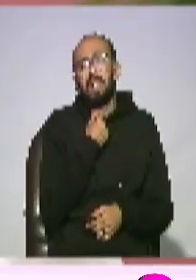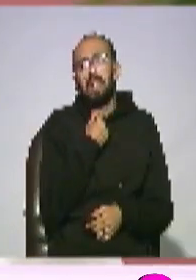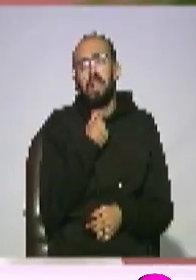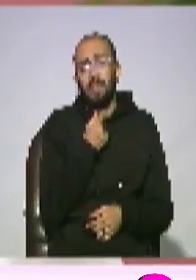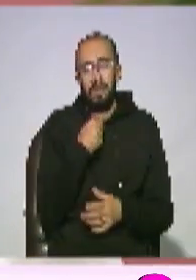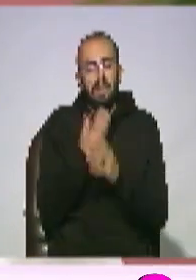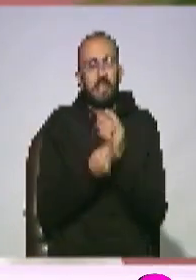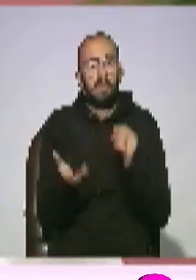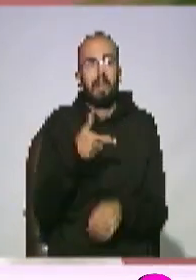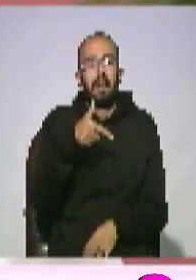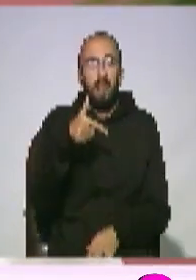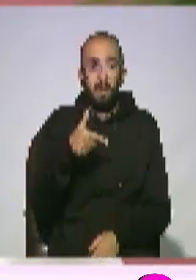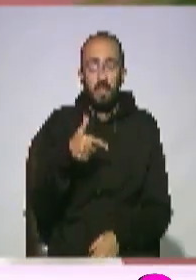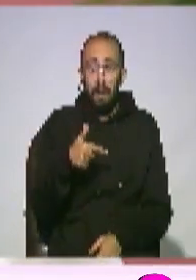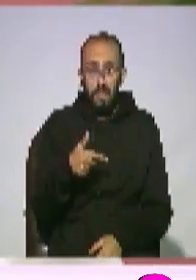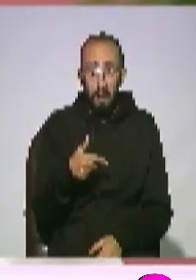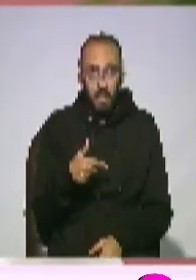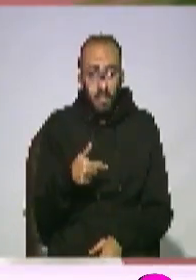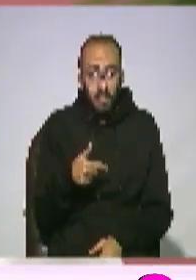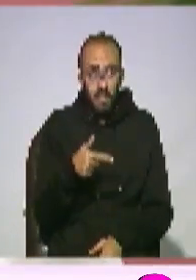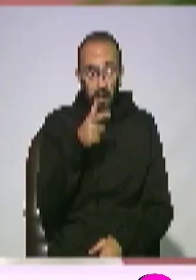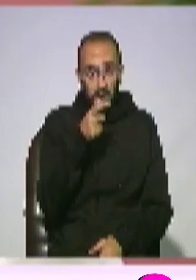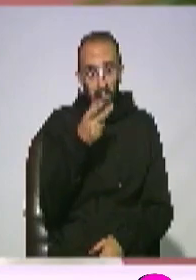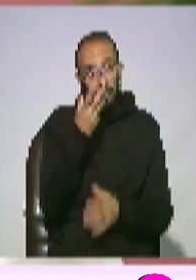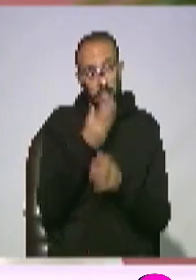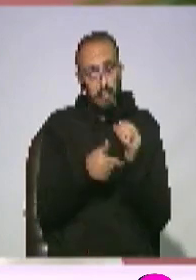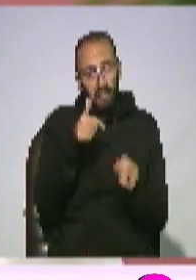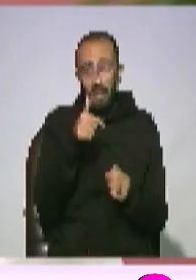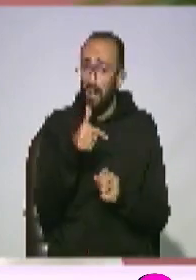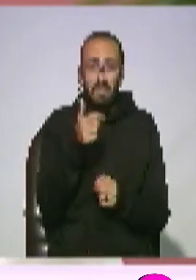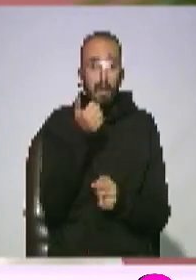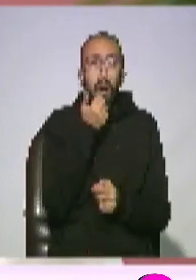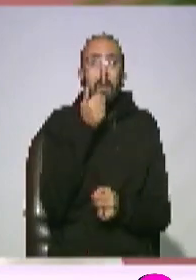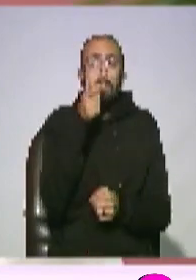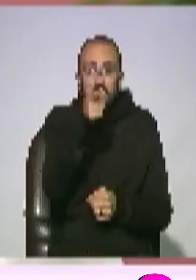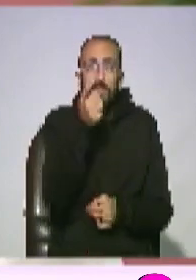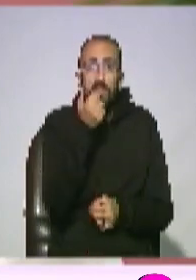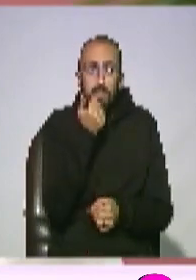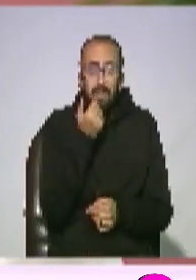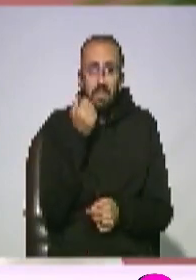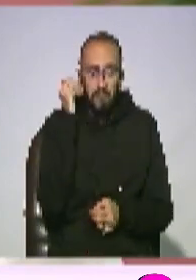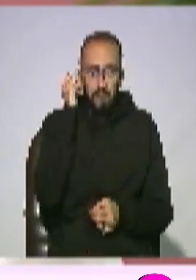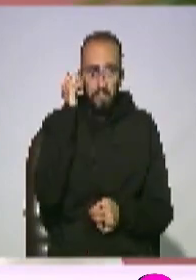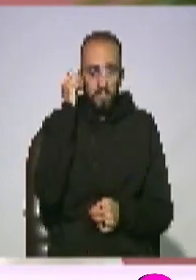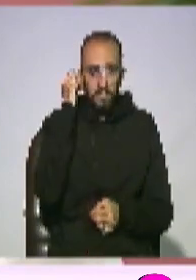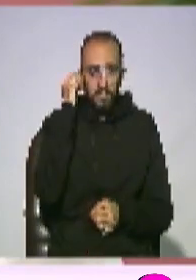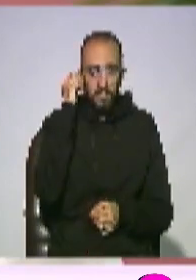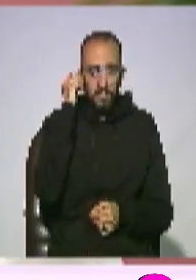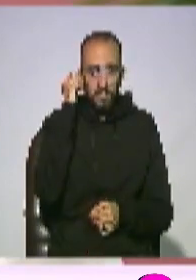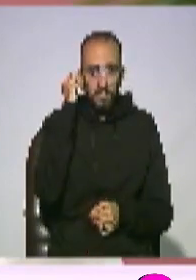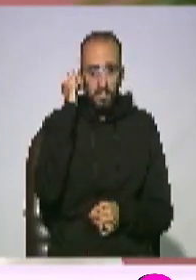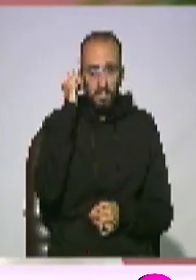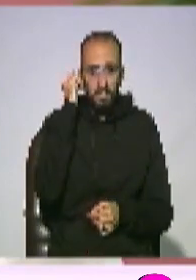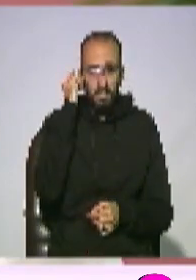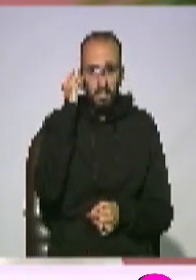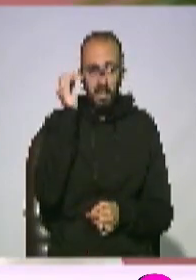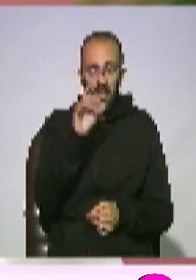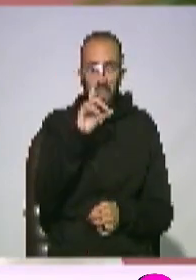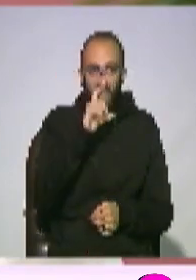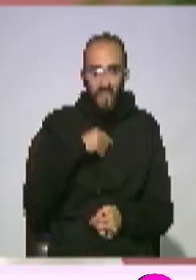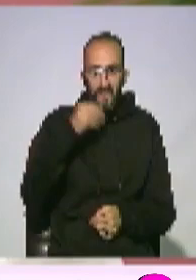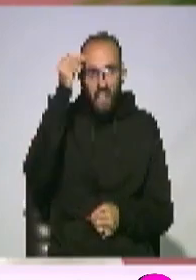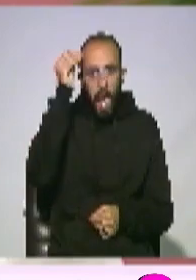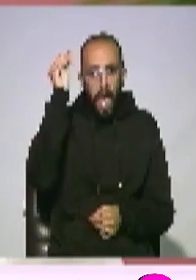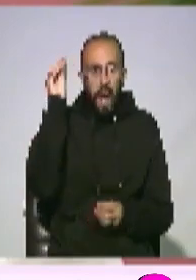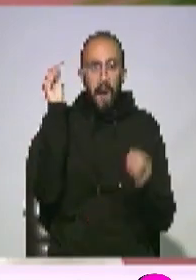يقولك أنا مخلف 6. لا حضرتك مش مسكين إنك خلفت 6، ده شيء لا يعني، لا يعني ايه، لازم تراجع نفسك